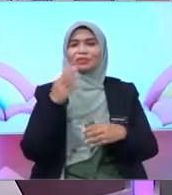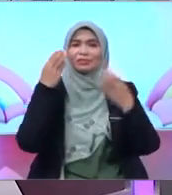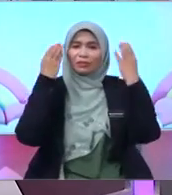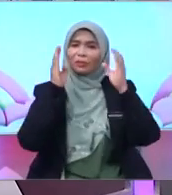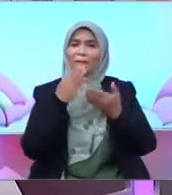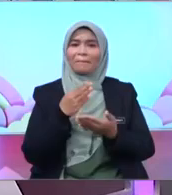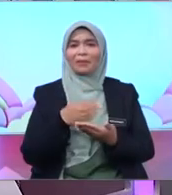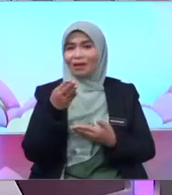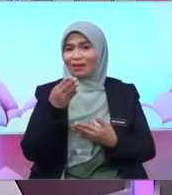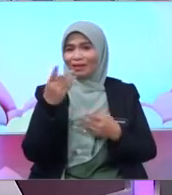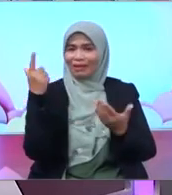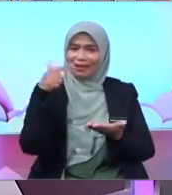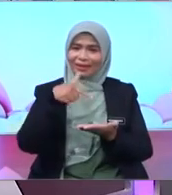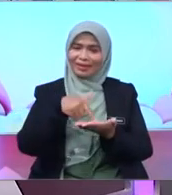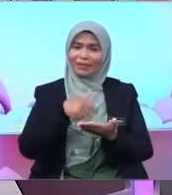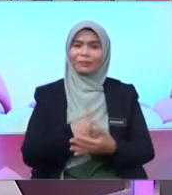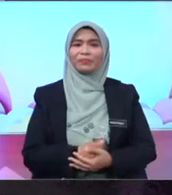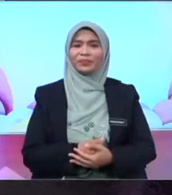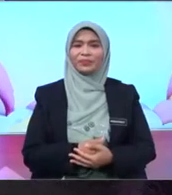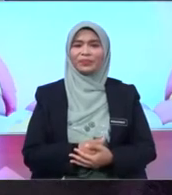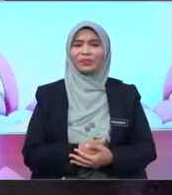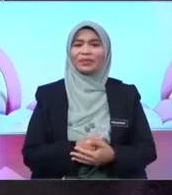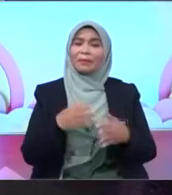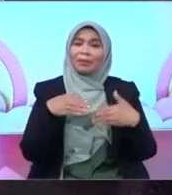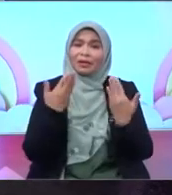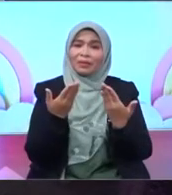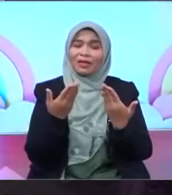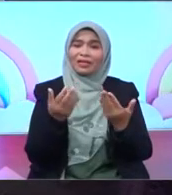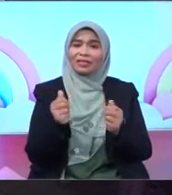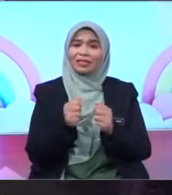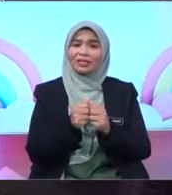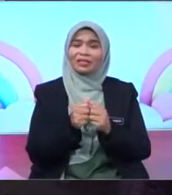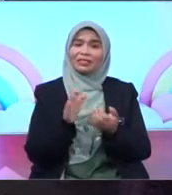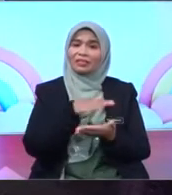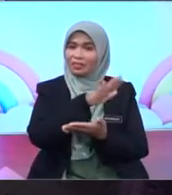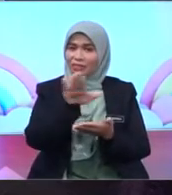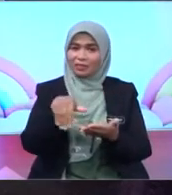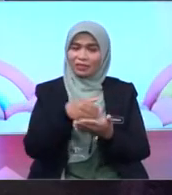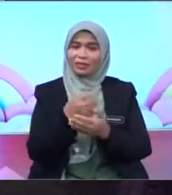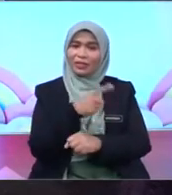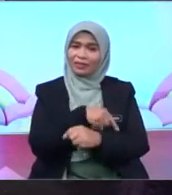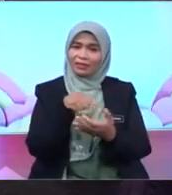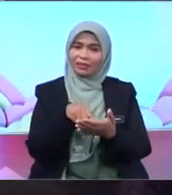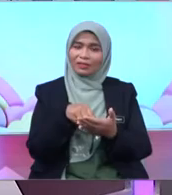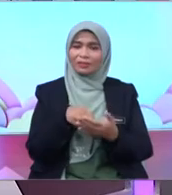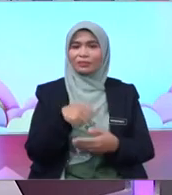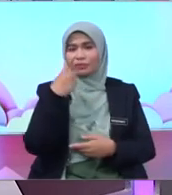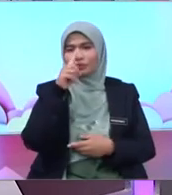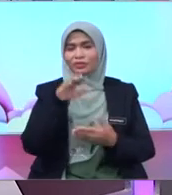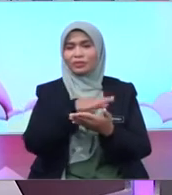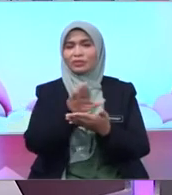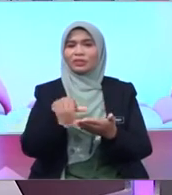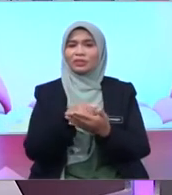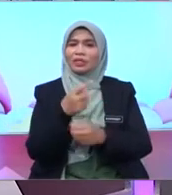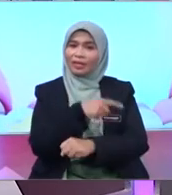bintang Makasih sama-sama Bagaimana pula dengan prestasi keseluruhan pada hari ini Oke prestasi ke seluruh